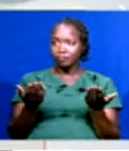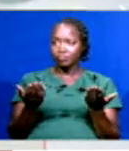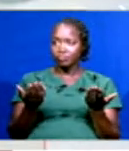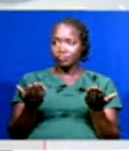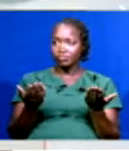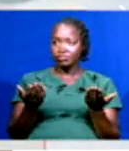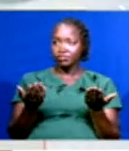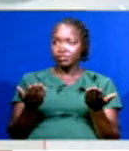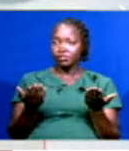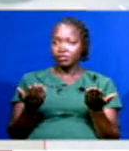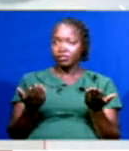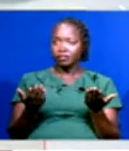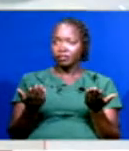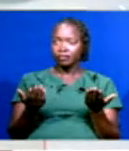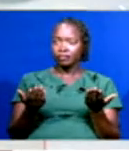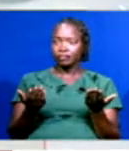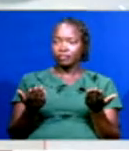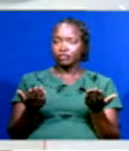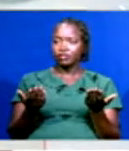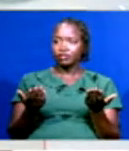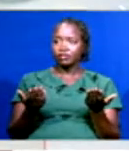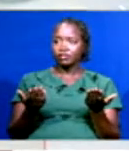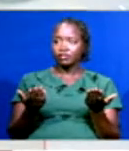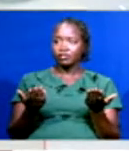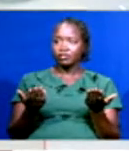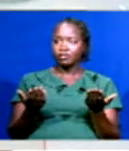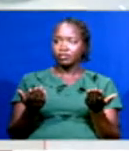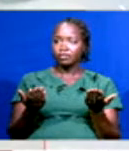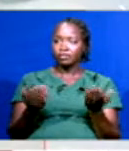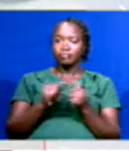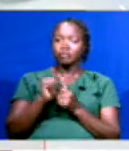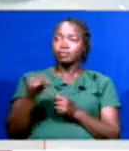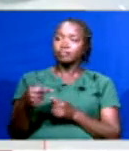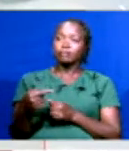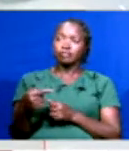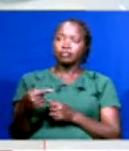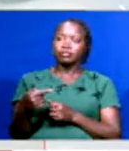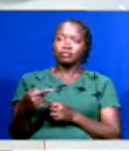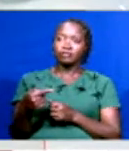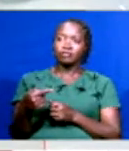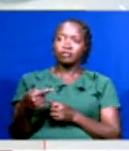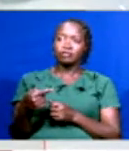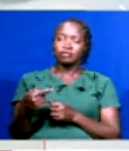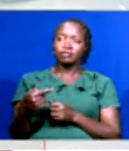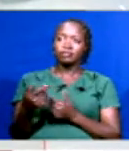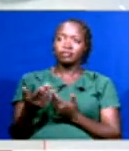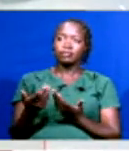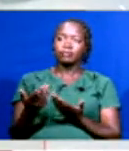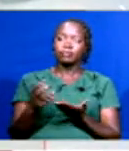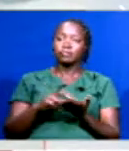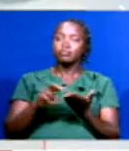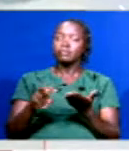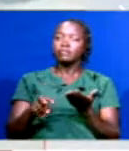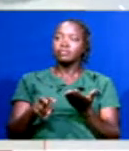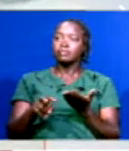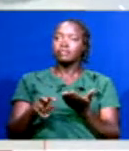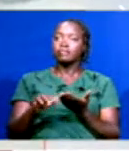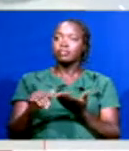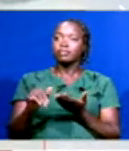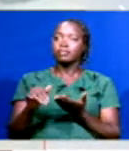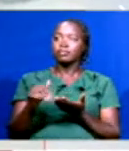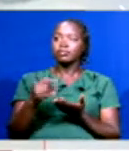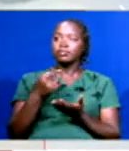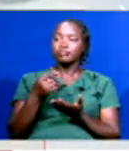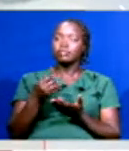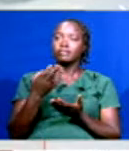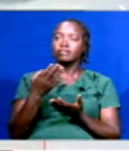Because kama yako alikuwa anampatia 10,000, unajua some people now are taking advantage. Because nilisema na peaga